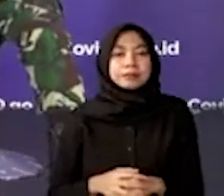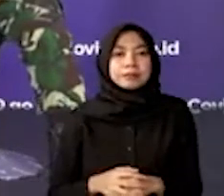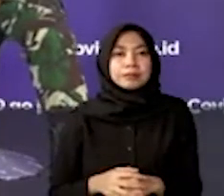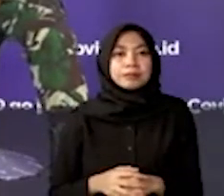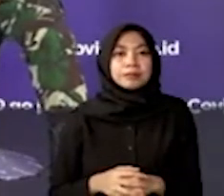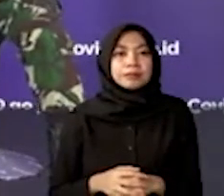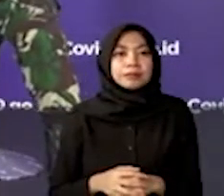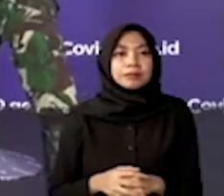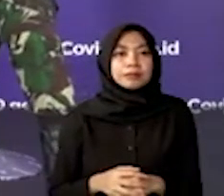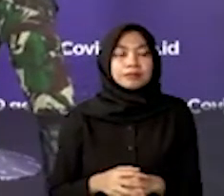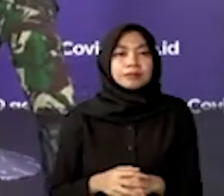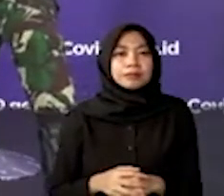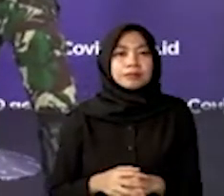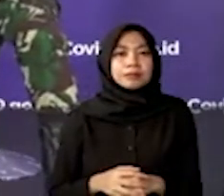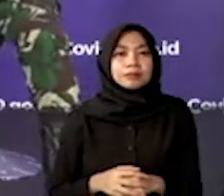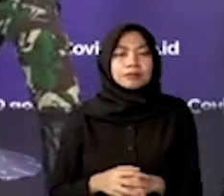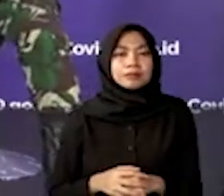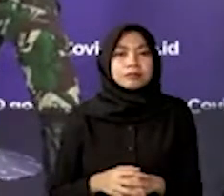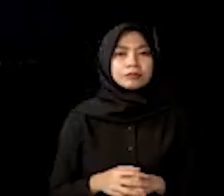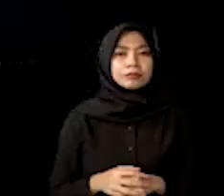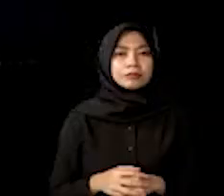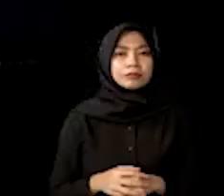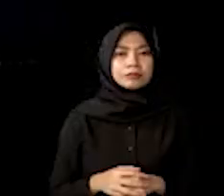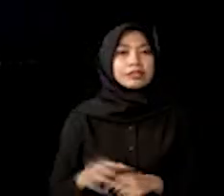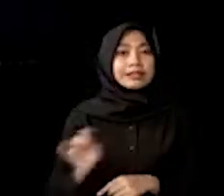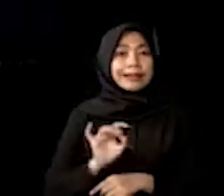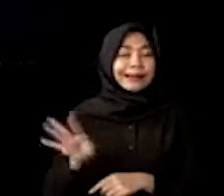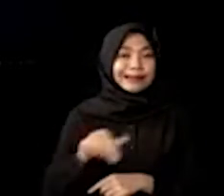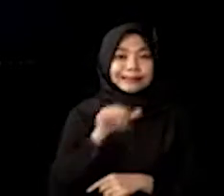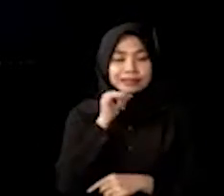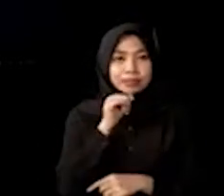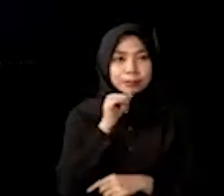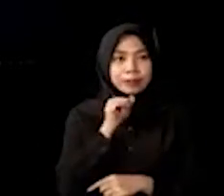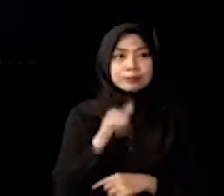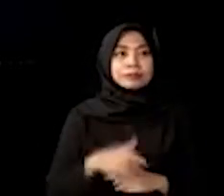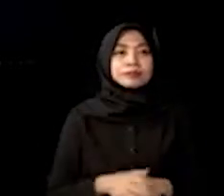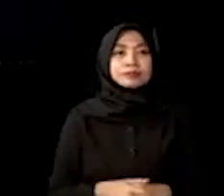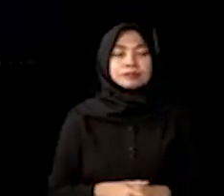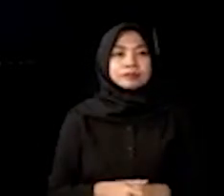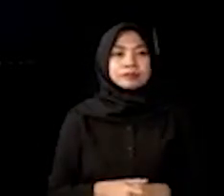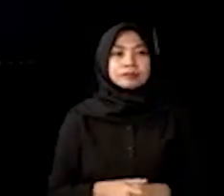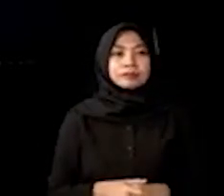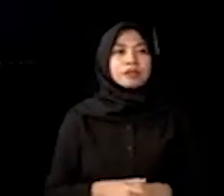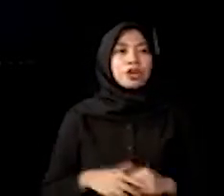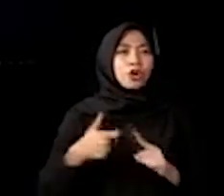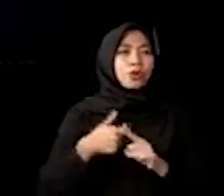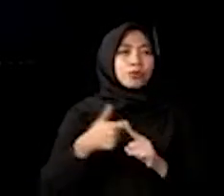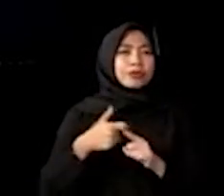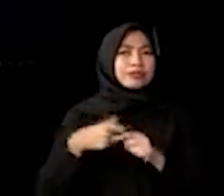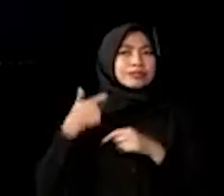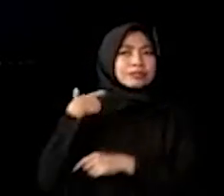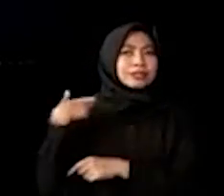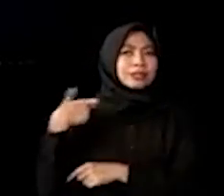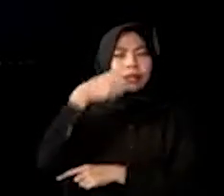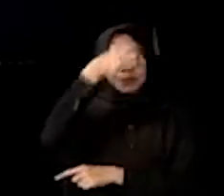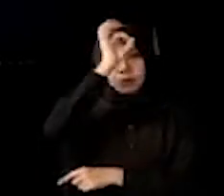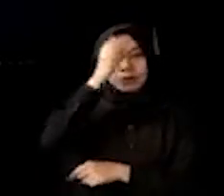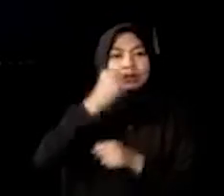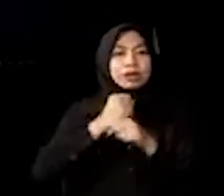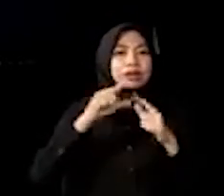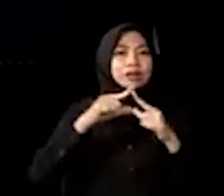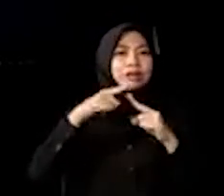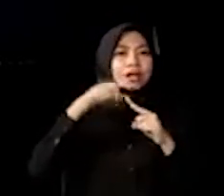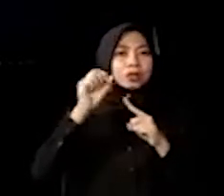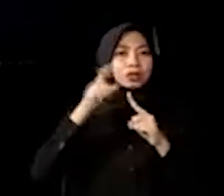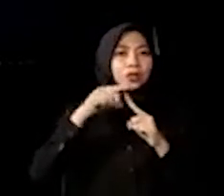dan wakil ketua yang lain adalah e komisaris jenderal polisi Gatot Edi